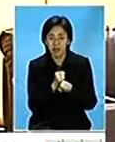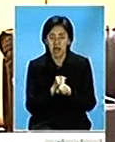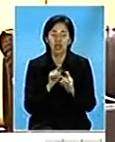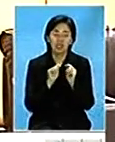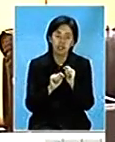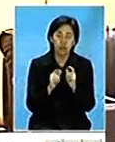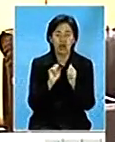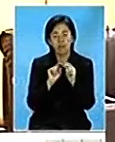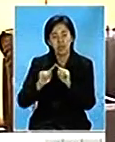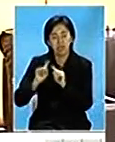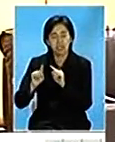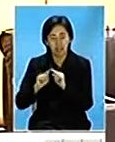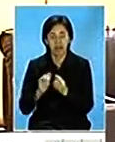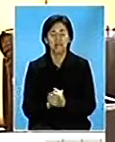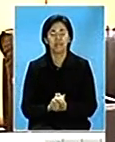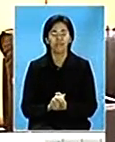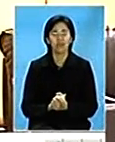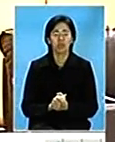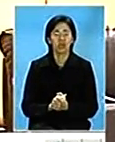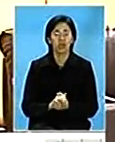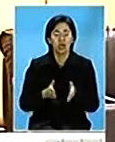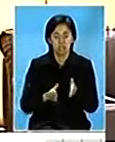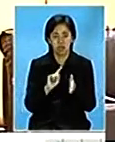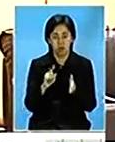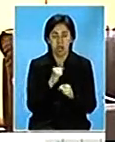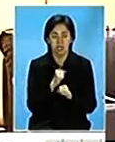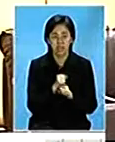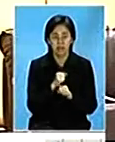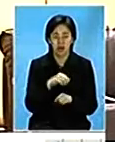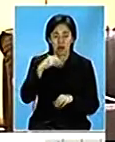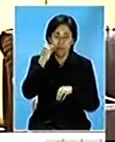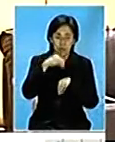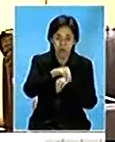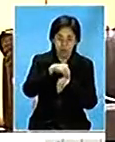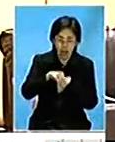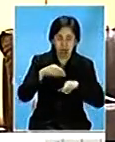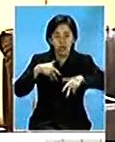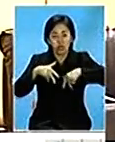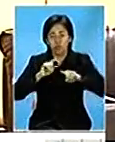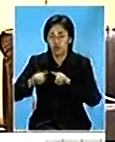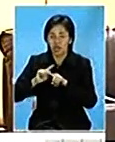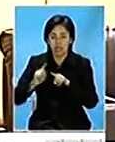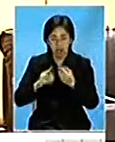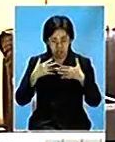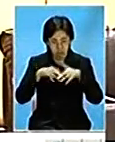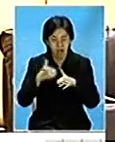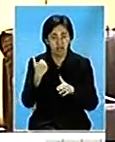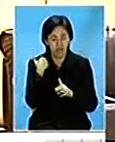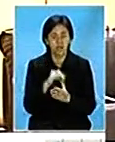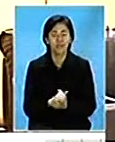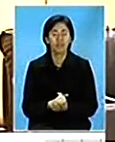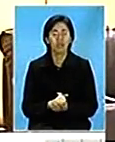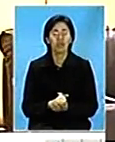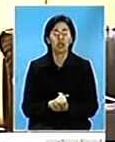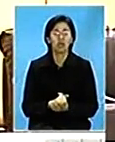ลและอำเภอแนวถนนมีลักษณะตัดตรงเชื่อมระหว่างหมู่บ้านหรือชุมชนหลักส่วนใหญ่จะมีช่องจราจร